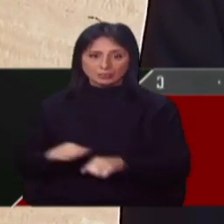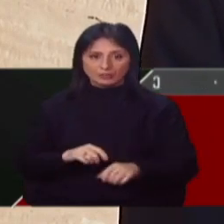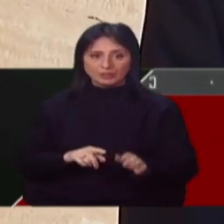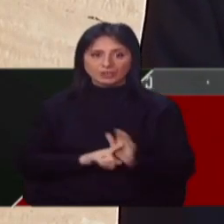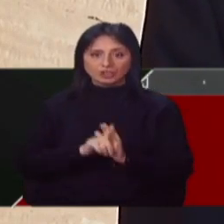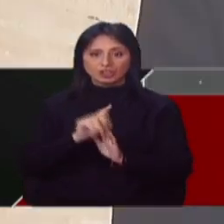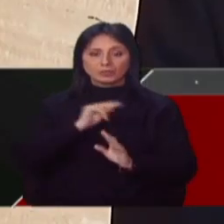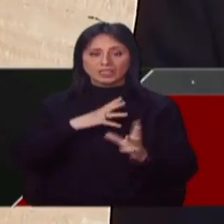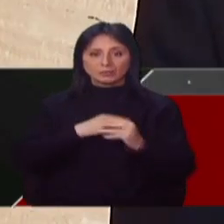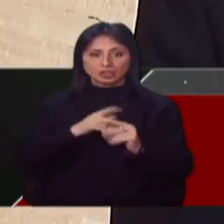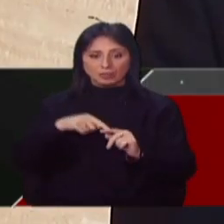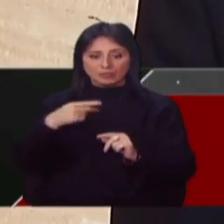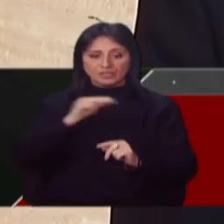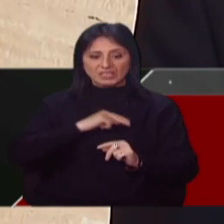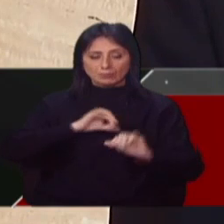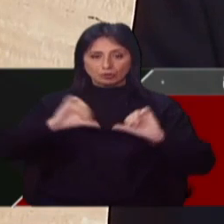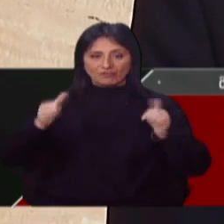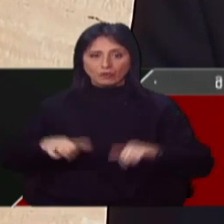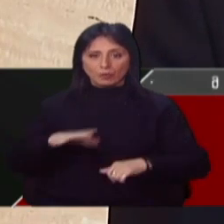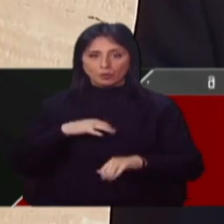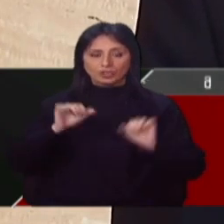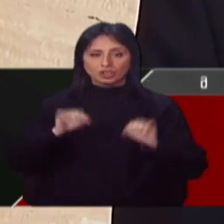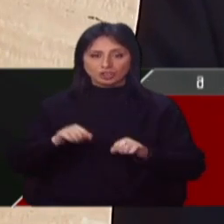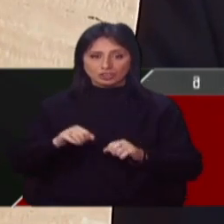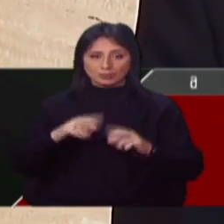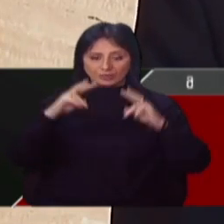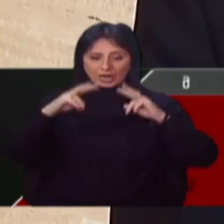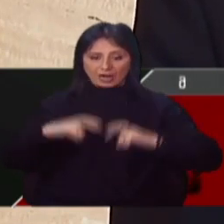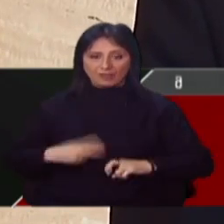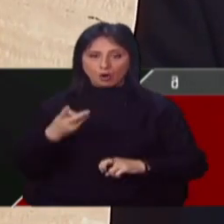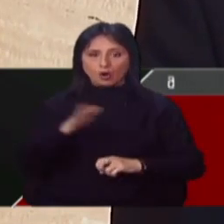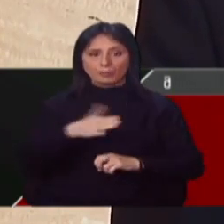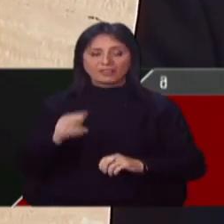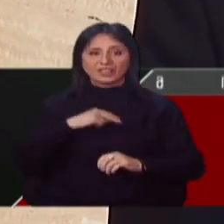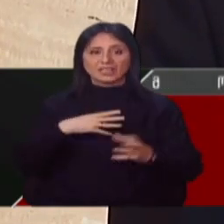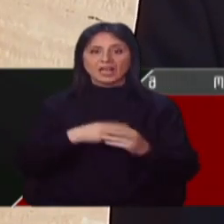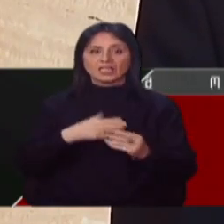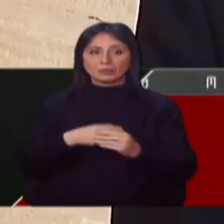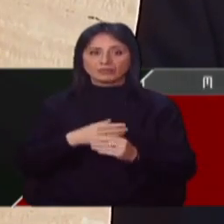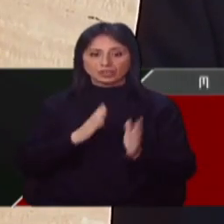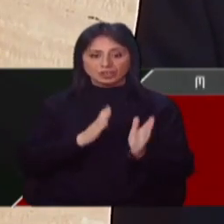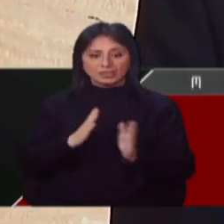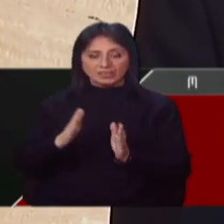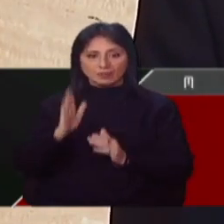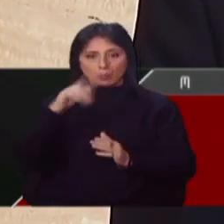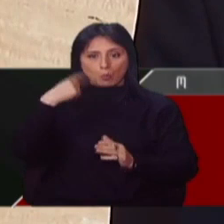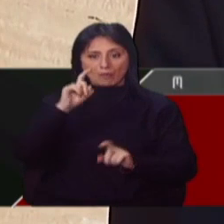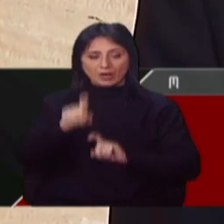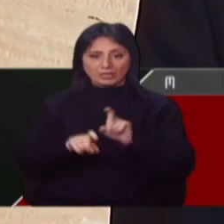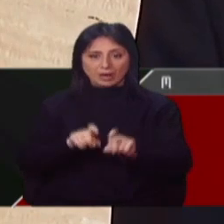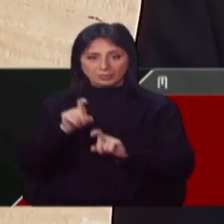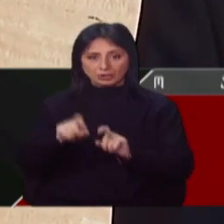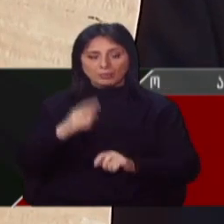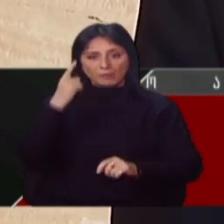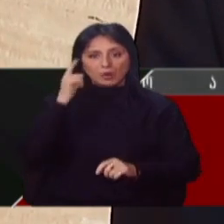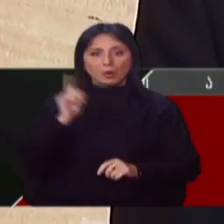შემდგომი თანამშრომლობის სამუშაო ფმაში გქონდა შესაძლებლობა განგვეხილა ვენი ორმხრივი თანამშრომლობის დინამიკ მომავლი ნაბიები